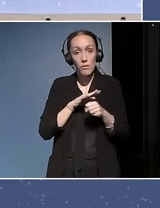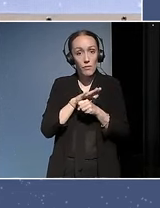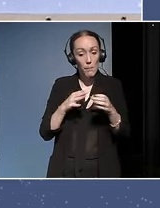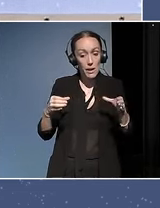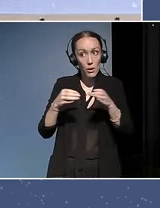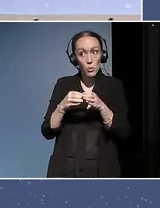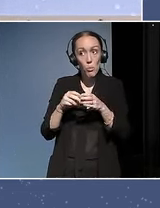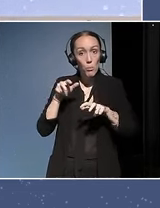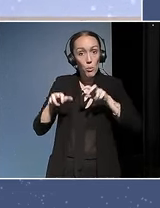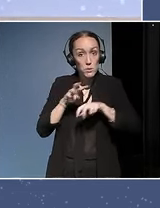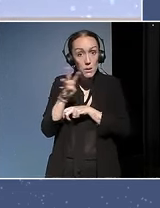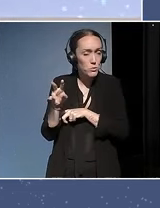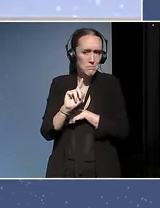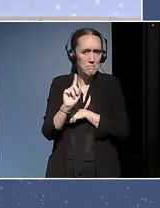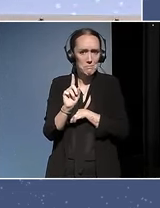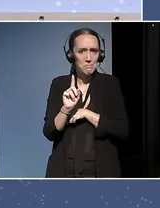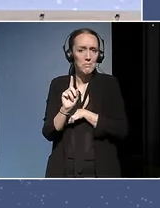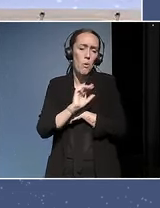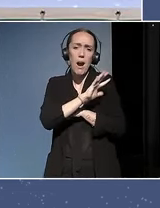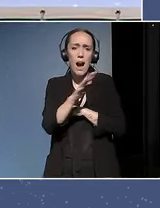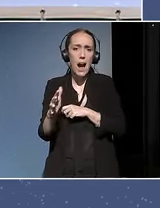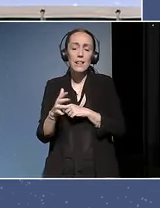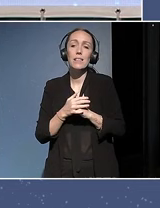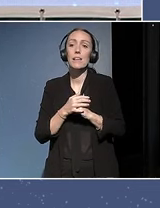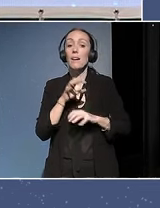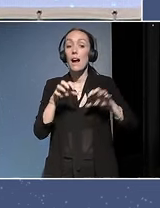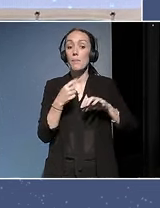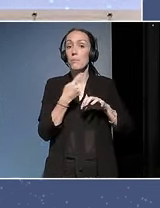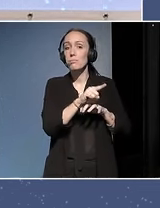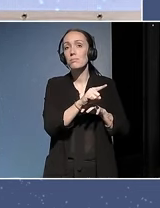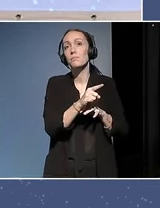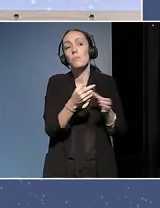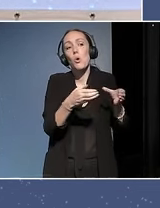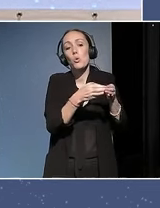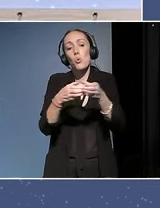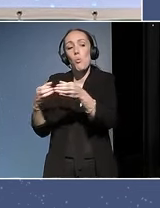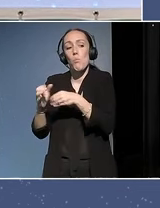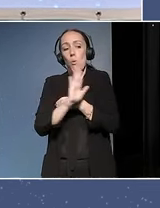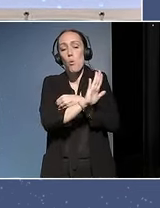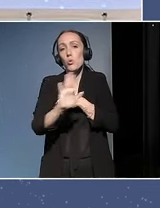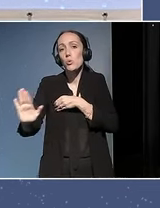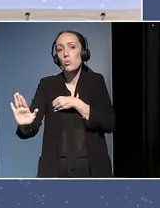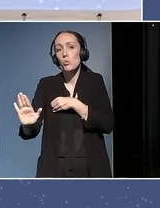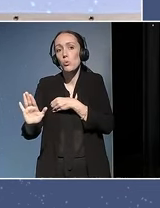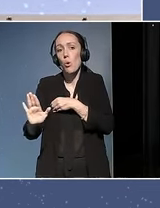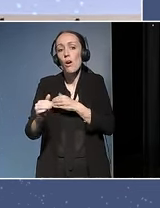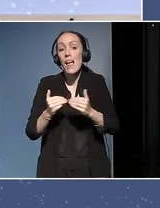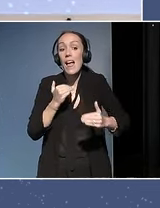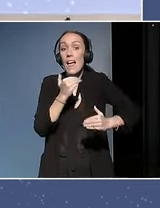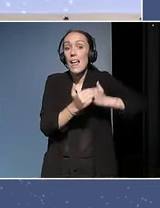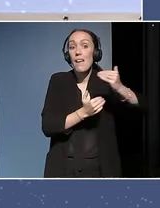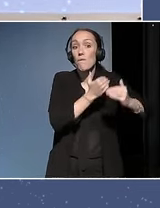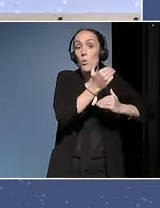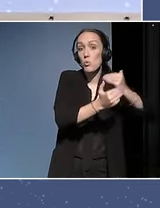che hanno nel corso dell'evoluzione del loro gruppo ogni tanto hanno fatto comparire